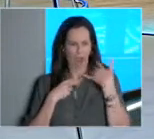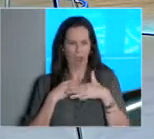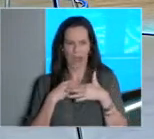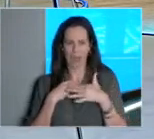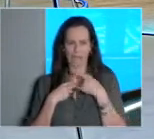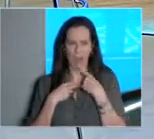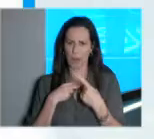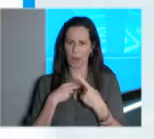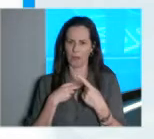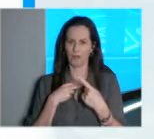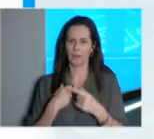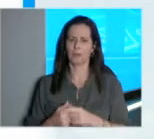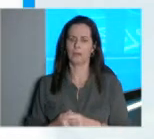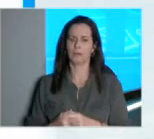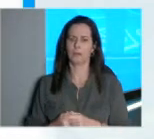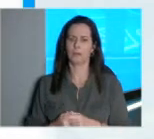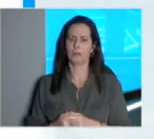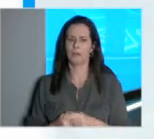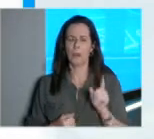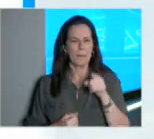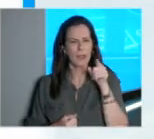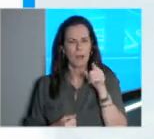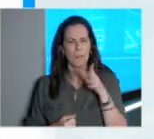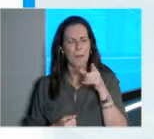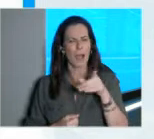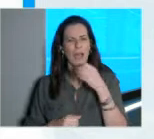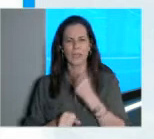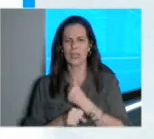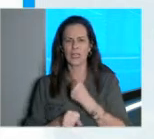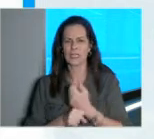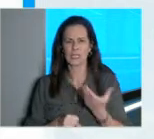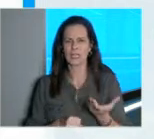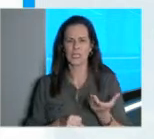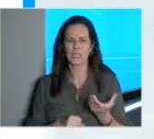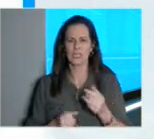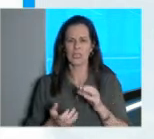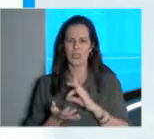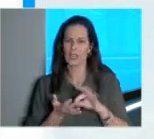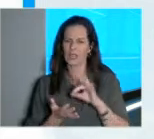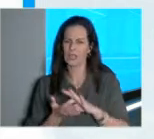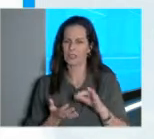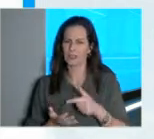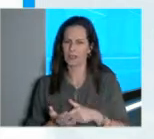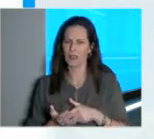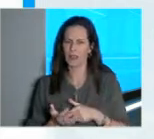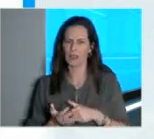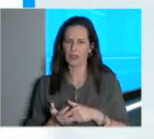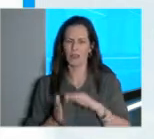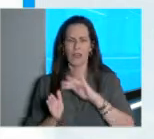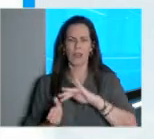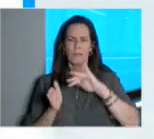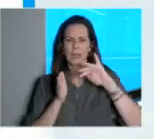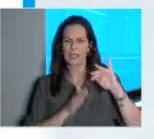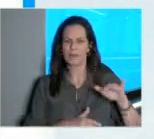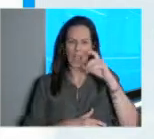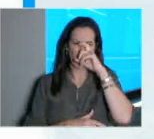שלה, וכך היא כתבה: מי אתה ומה עשית עם אמיר פרץ, רושמת גלאון. נשים בצד את